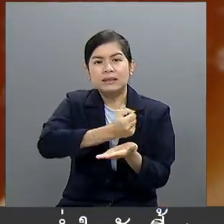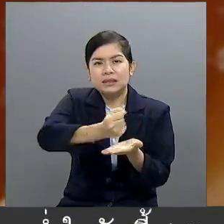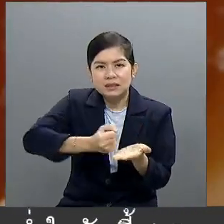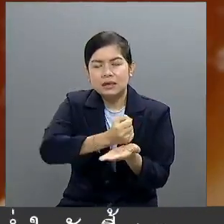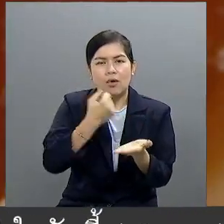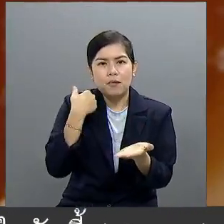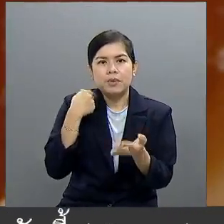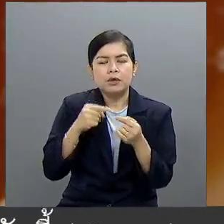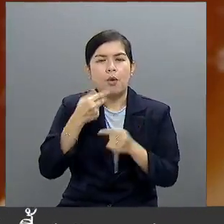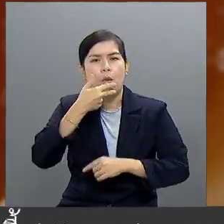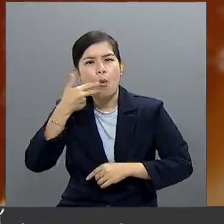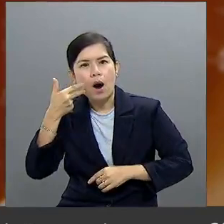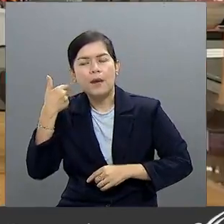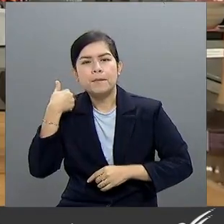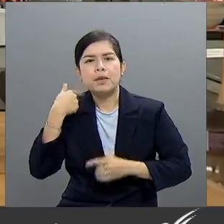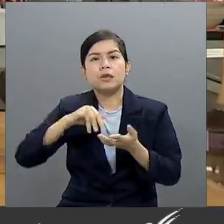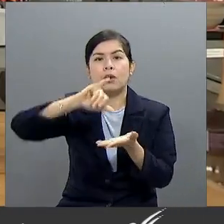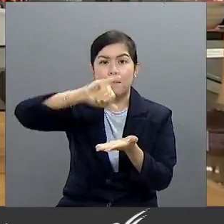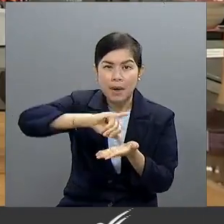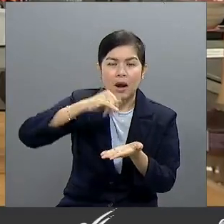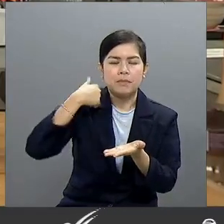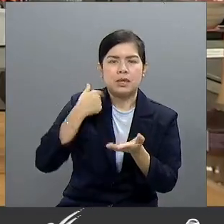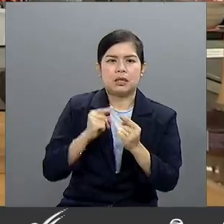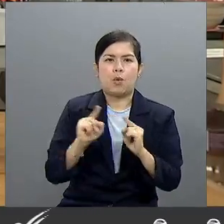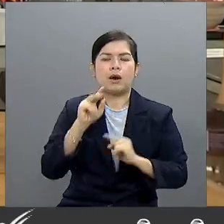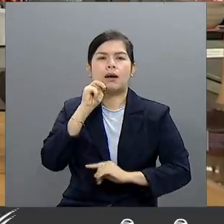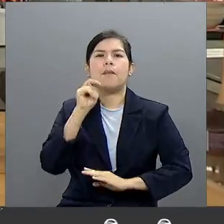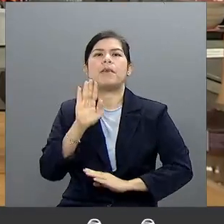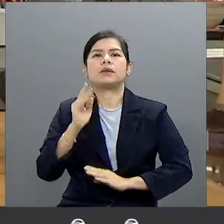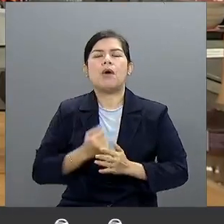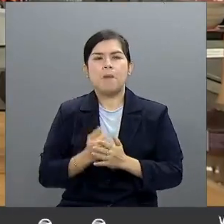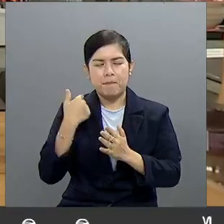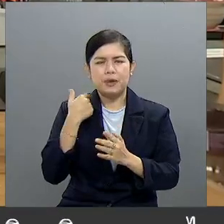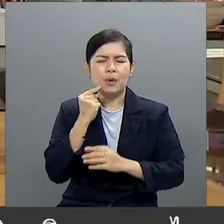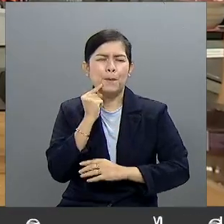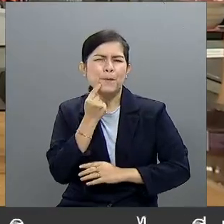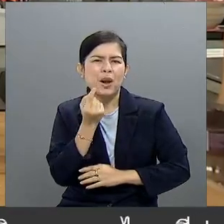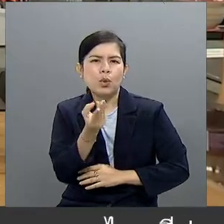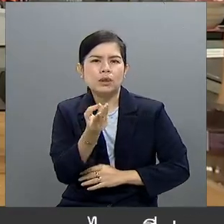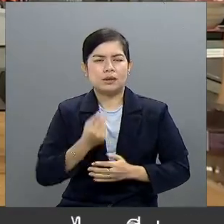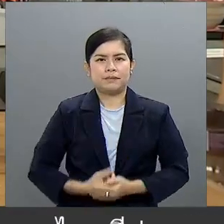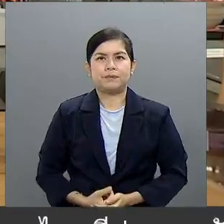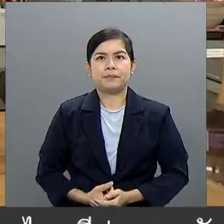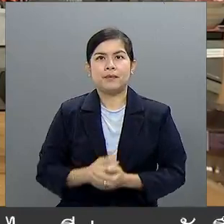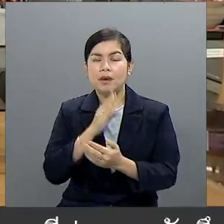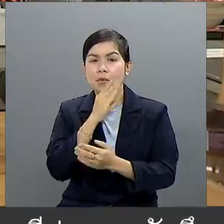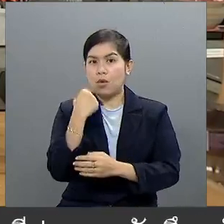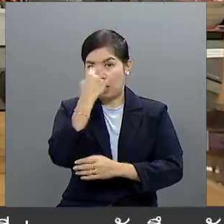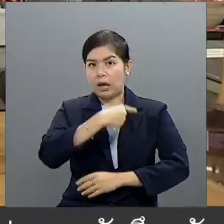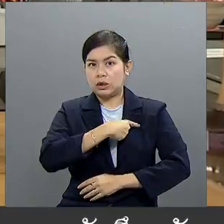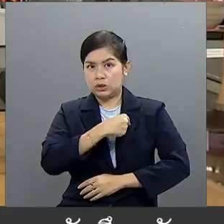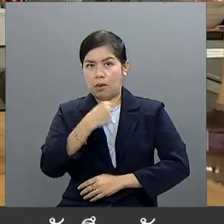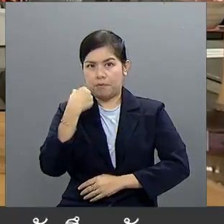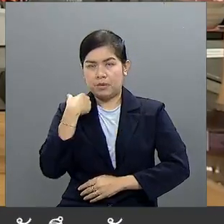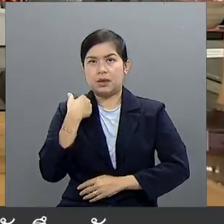งไปแต่อย่าลืมนะคะว่าให้มีแค่รสหวานอ่อนๆเปรี้ยวอ่อนๆ นะคะและส่วนอันนี้ค่ะสำหรับใครที่ชอบแซ่บหลายเด้ออันนี้